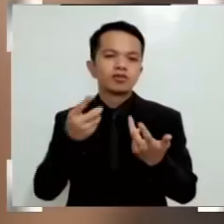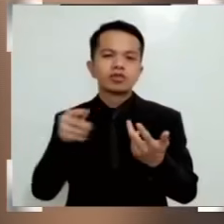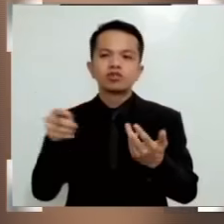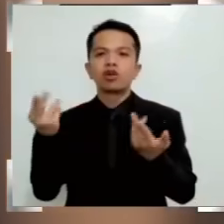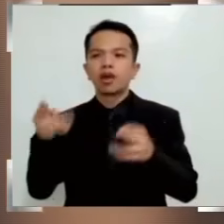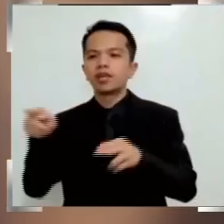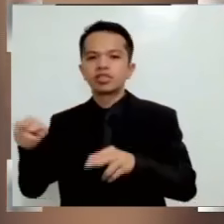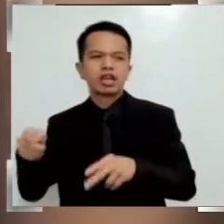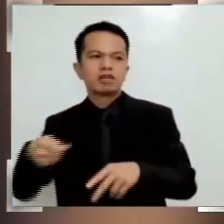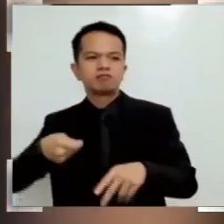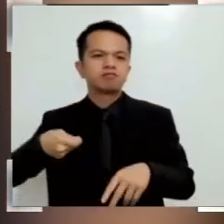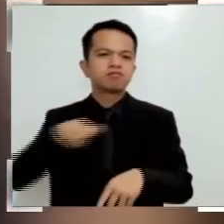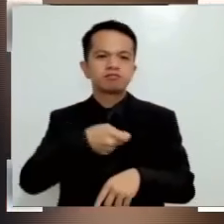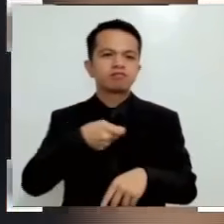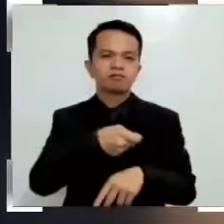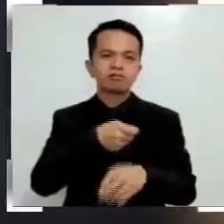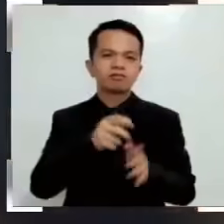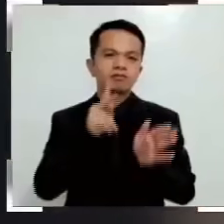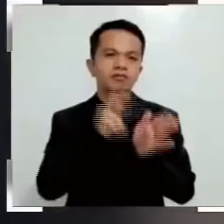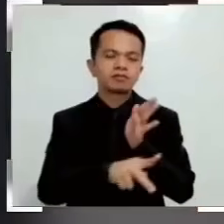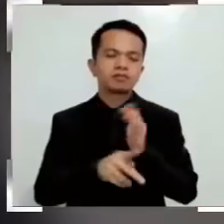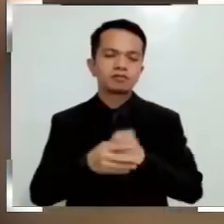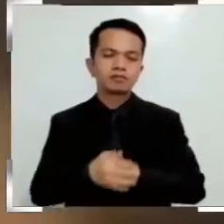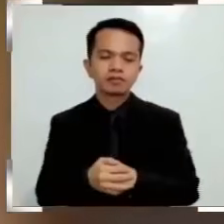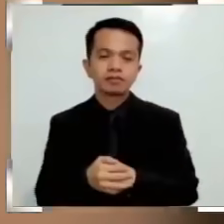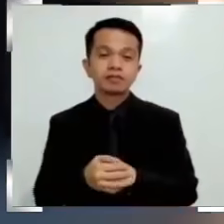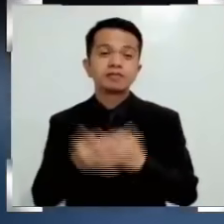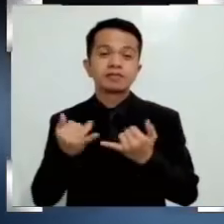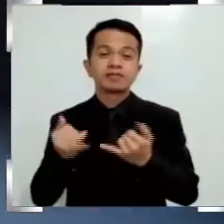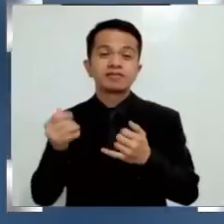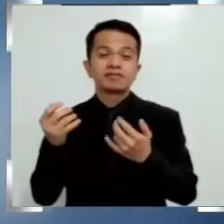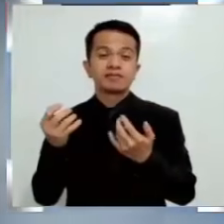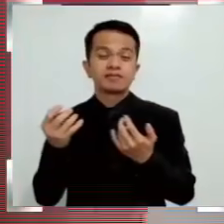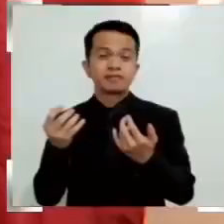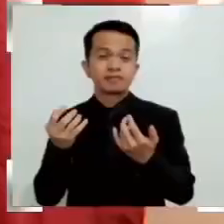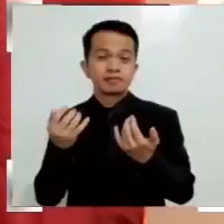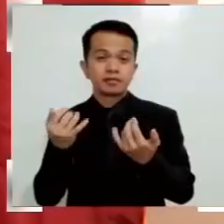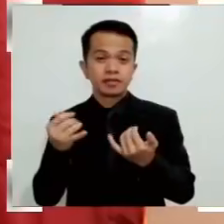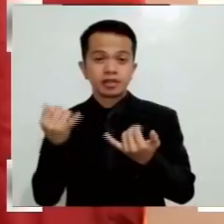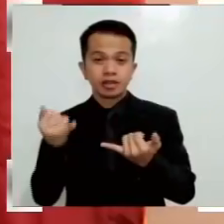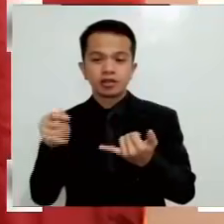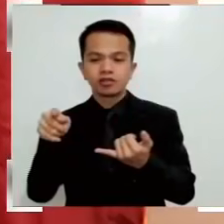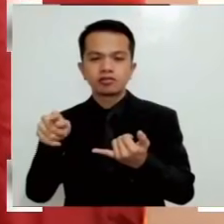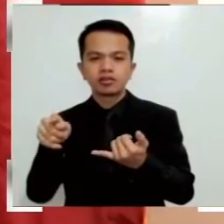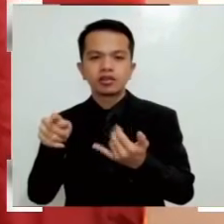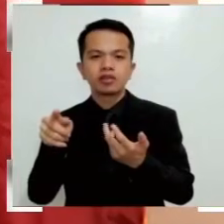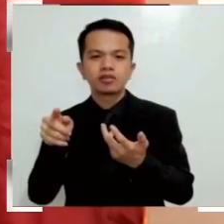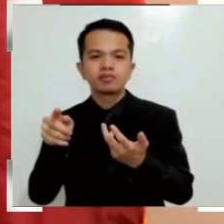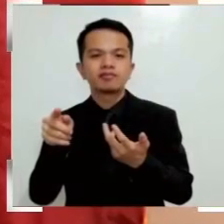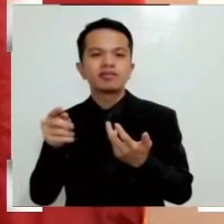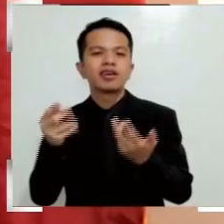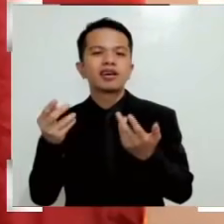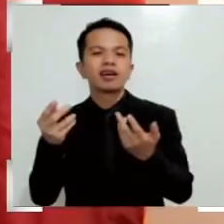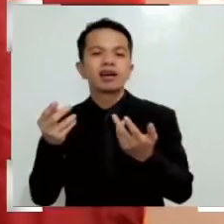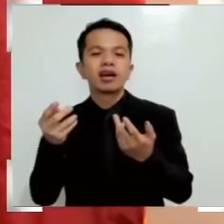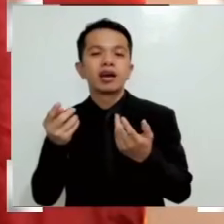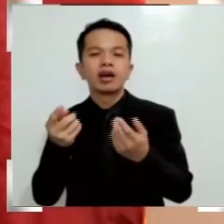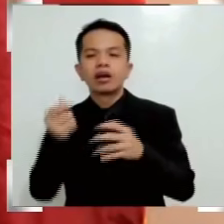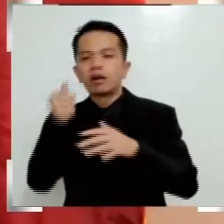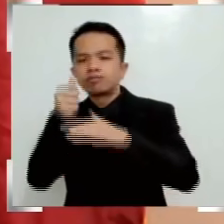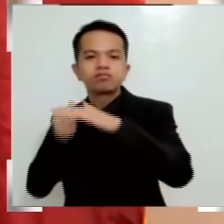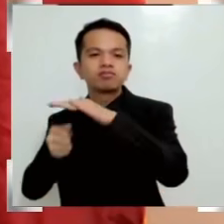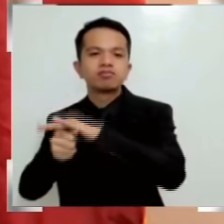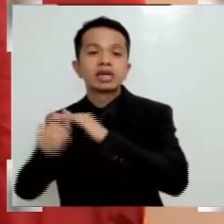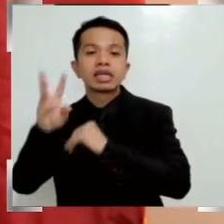suspek ang biktima na si Corporal Joel sa Monte hindi na nakita pa ang suspek nagtago siya ng limang taon ah